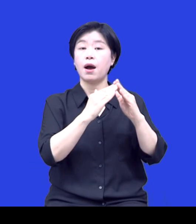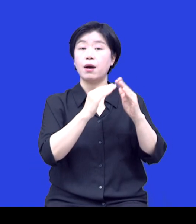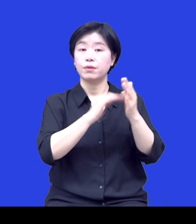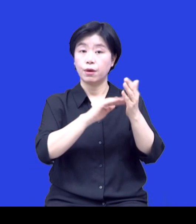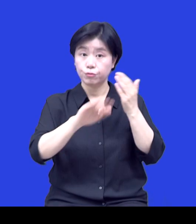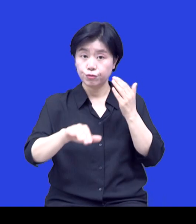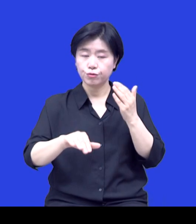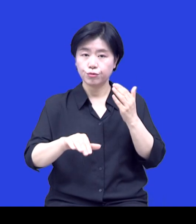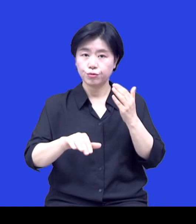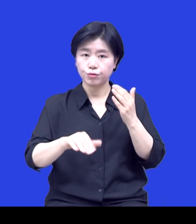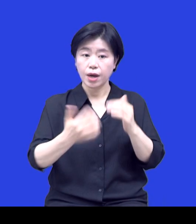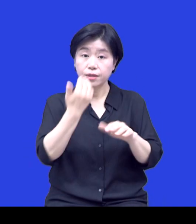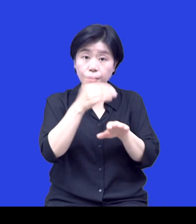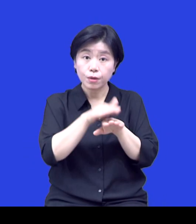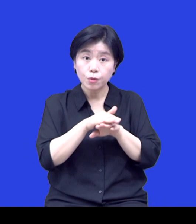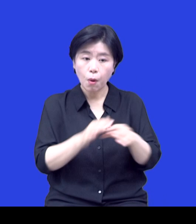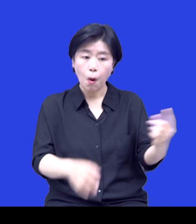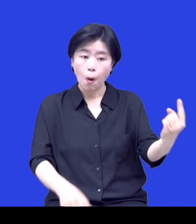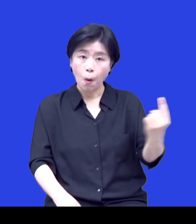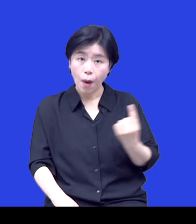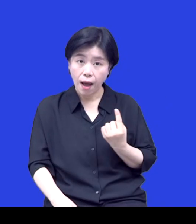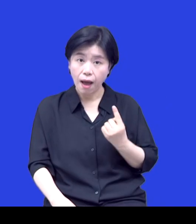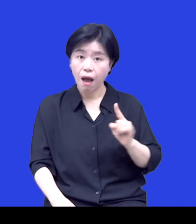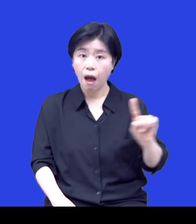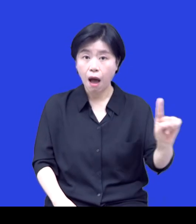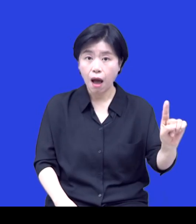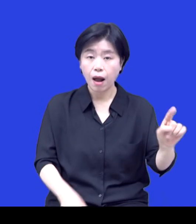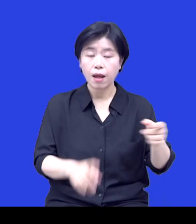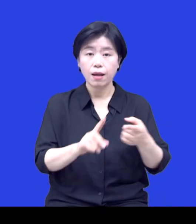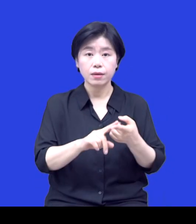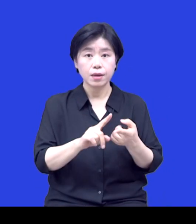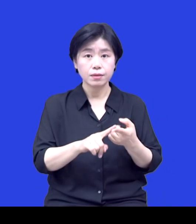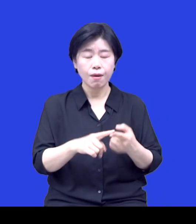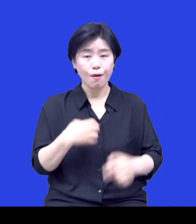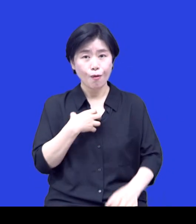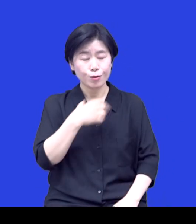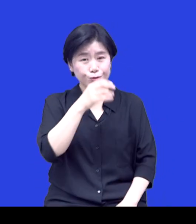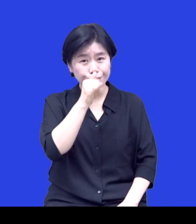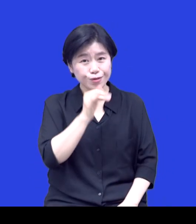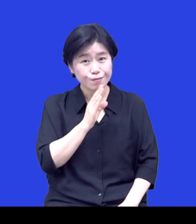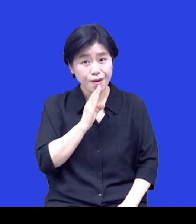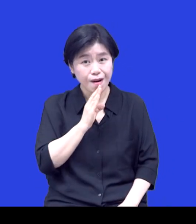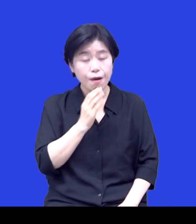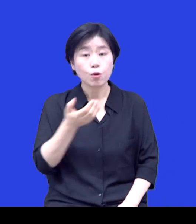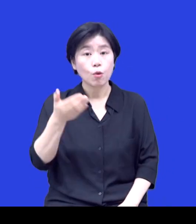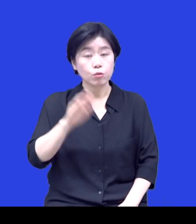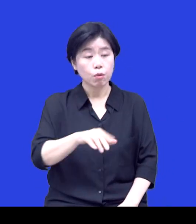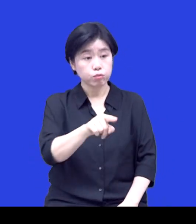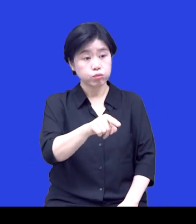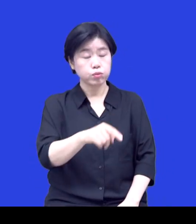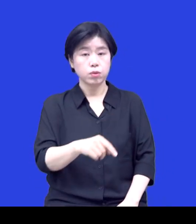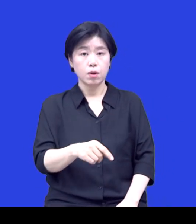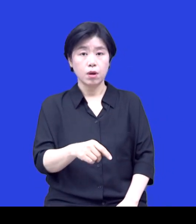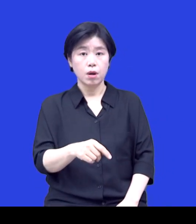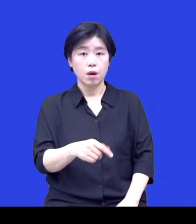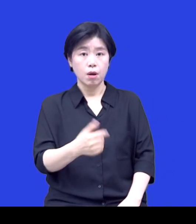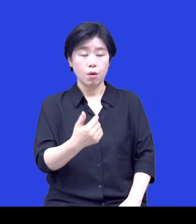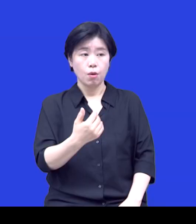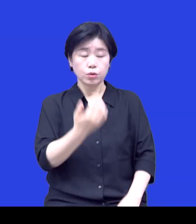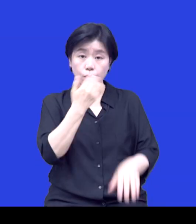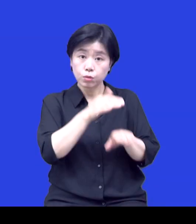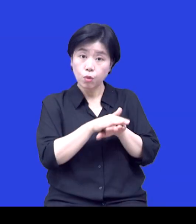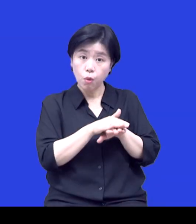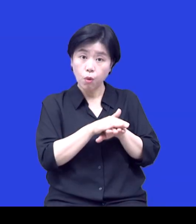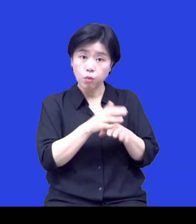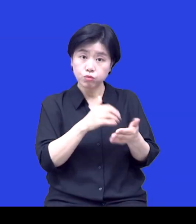거에 굉장히 예민하신 네네. 시기도 있었지만 또 부흥도 좀 빨리 되신 거 엄청 아니었나요? 부흥했죠. 그럼 그 이후에는 이제 어려운 일이 없는 거였나요?